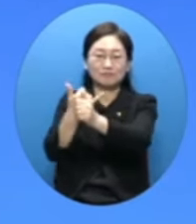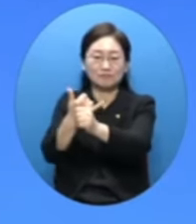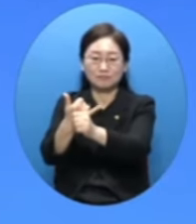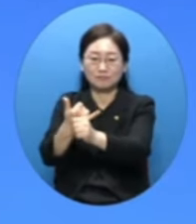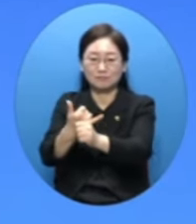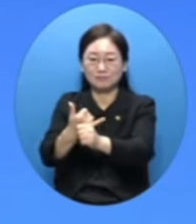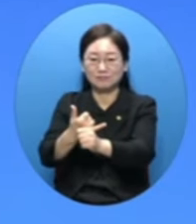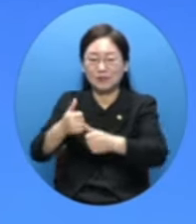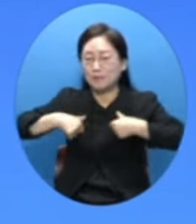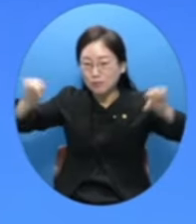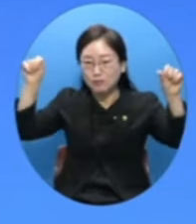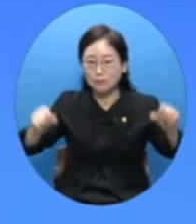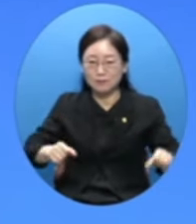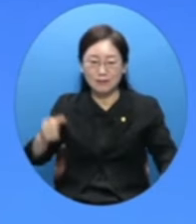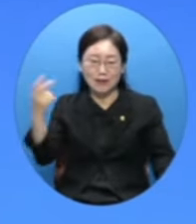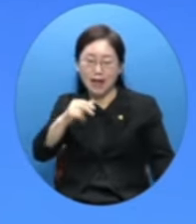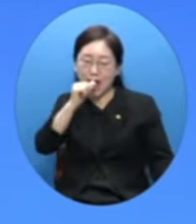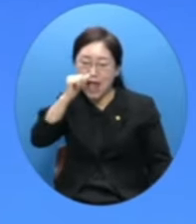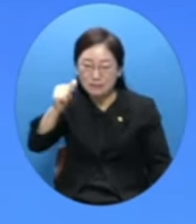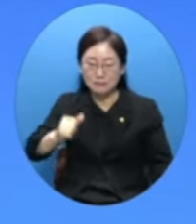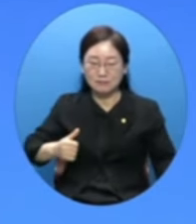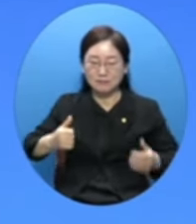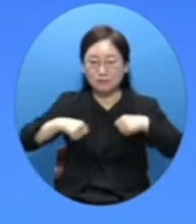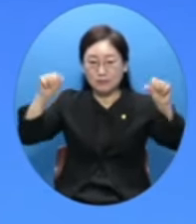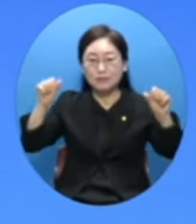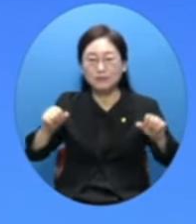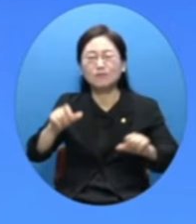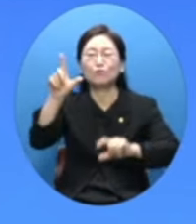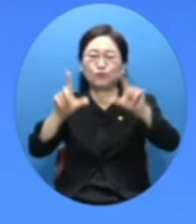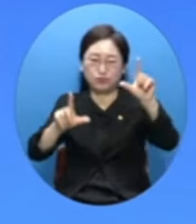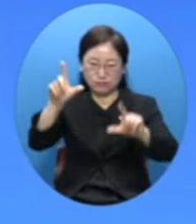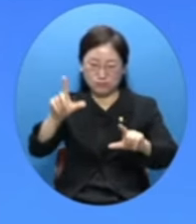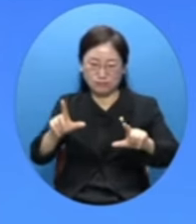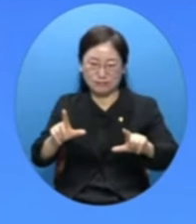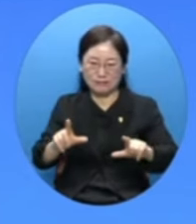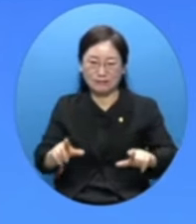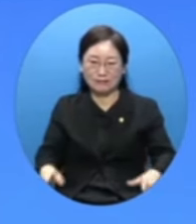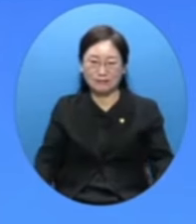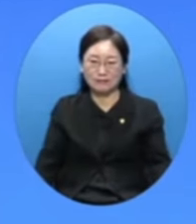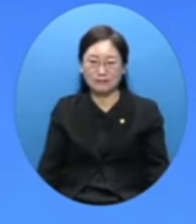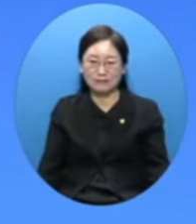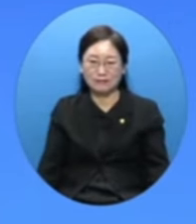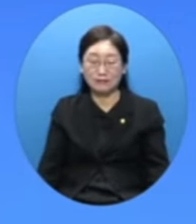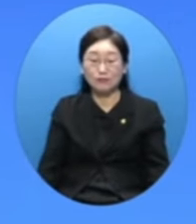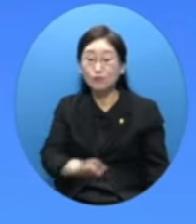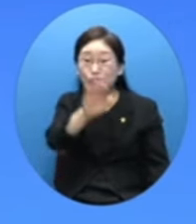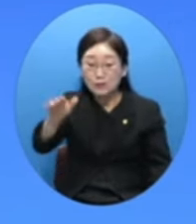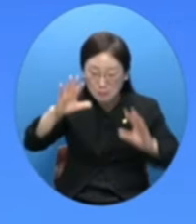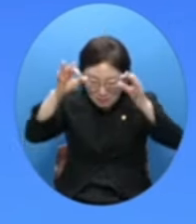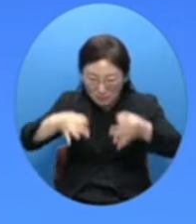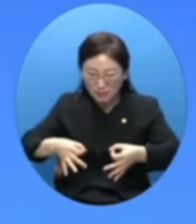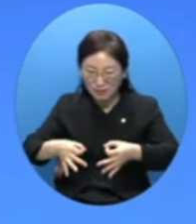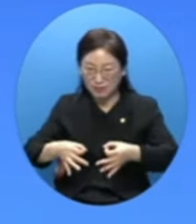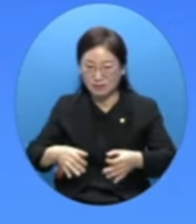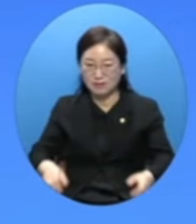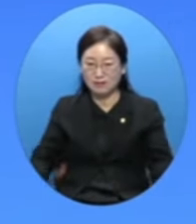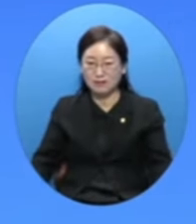나나 이제 다시 이거 안 한다고 뒤돌아 쓰는 것이 우리들의 모습입니다 우리들이 그렇습니다 여러분